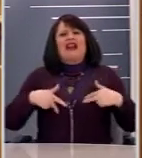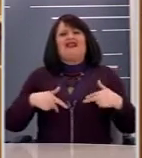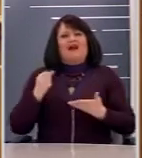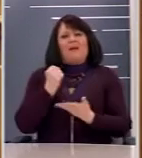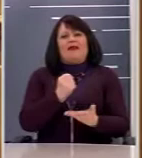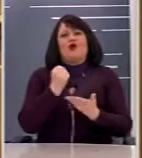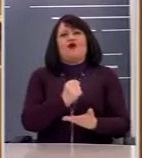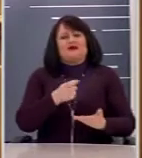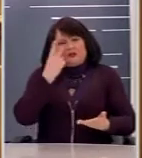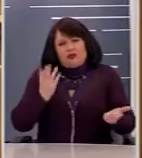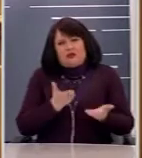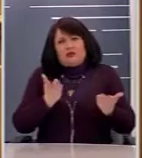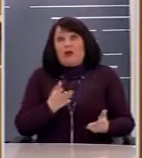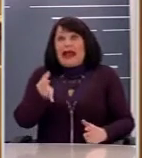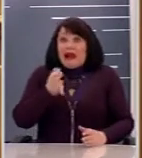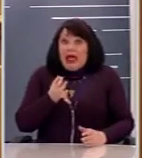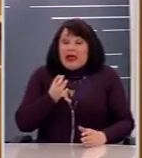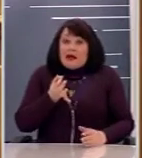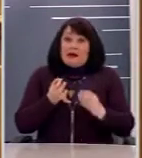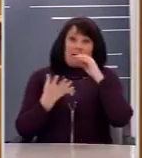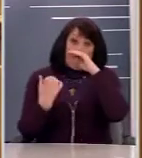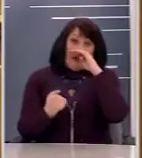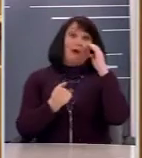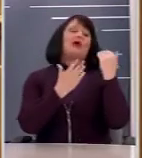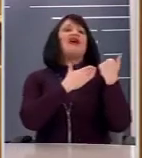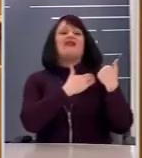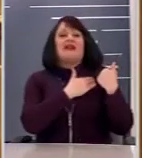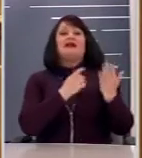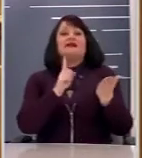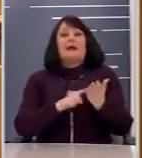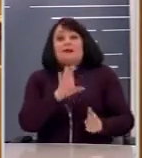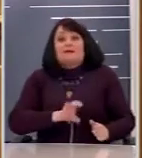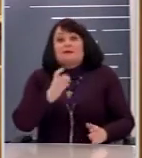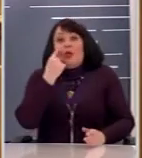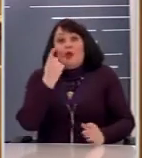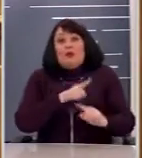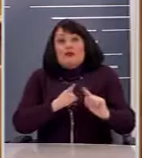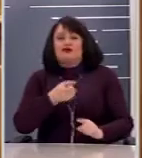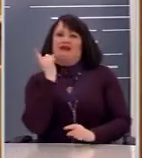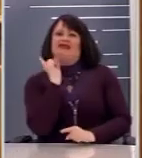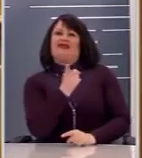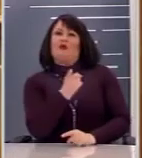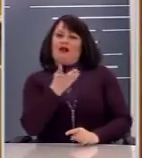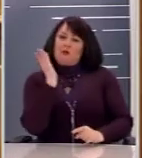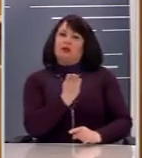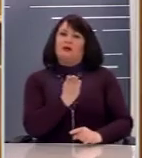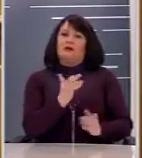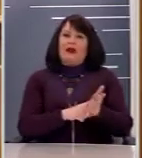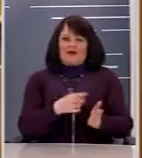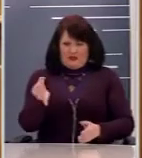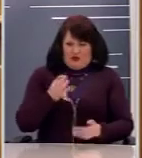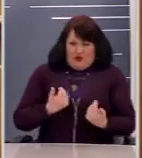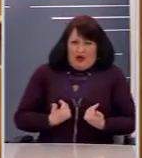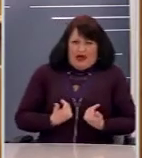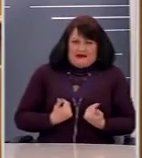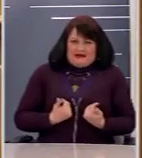Και καταλήγει η κατακλείδα του. Υπάρχουν ευθύνες και πρέπει να αναζητηθούν και να επιβληθούν κυρώσεις. Και μας λέτε ότι η